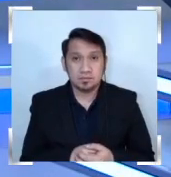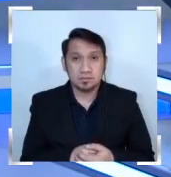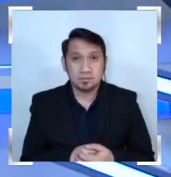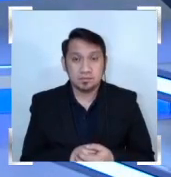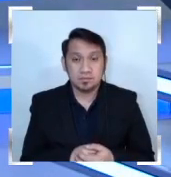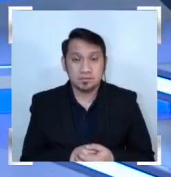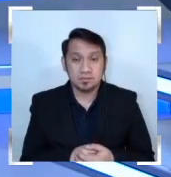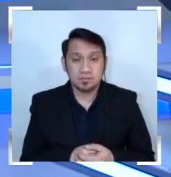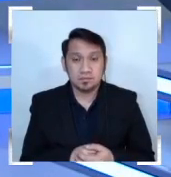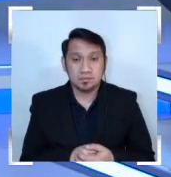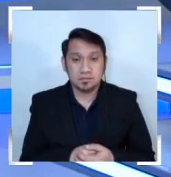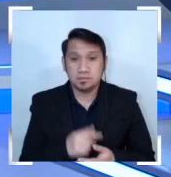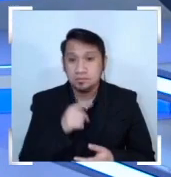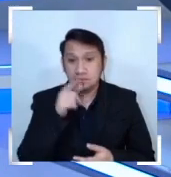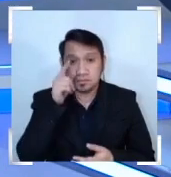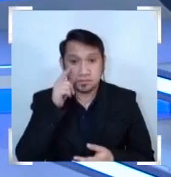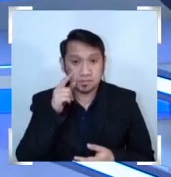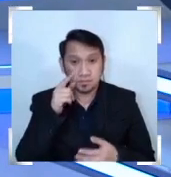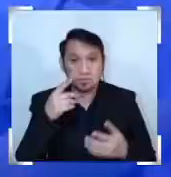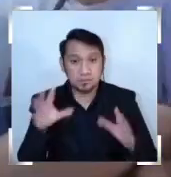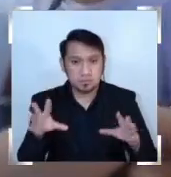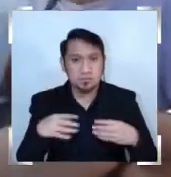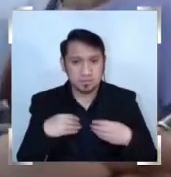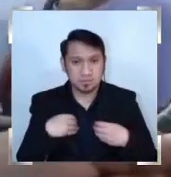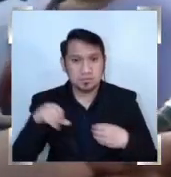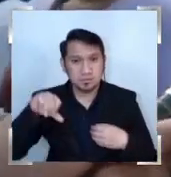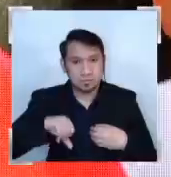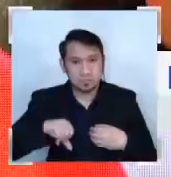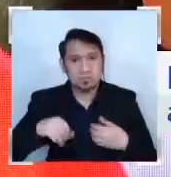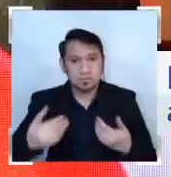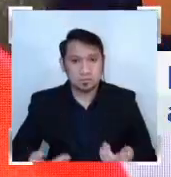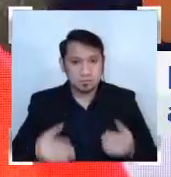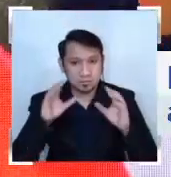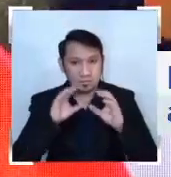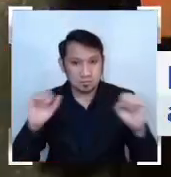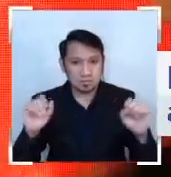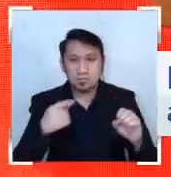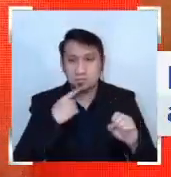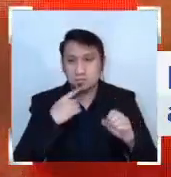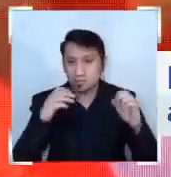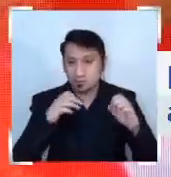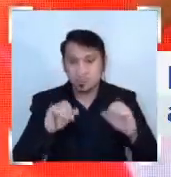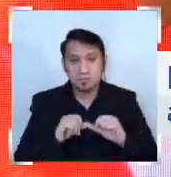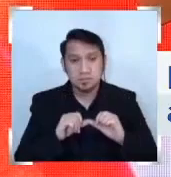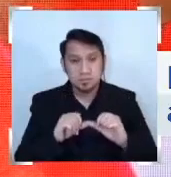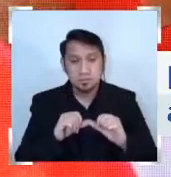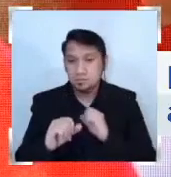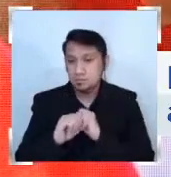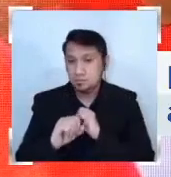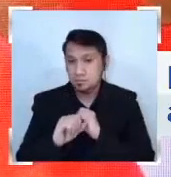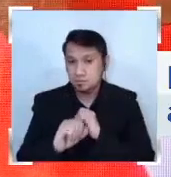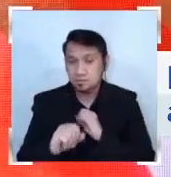Tinanggap na rin ni Leonel de Guzman ang kanyang pagkatalo sa pagkapangulo. Ayon kay de Guzman, makakasama rin ang publiko sa kanyang patuloy na paglaban para sa